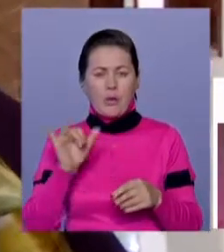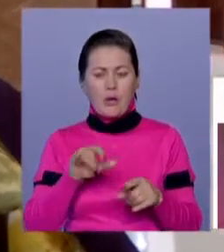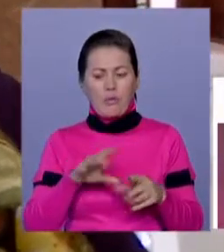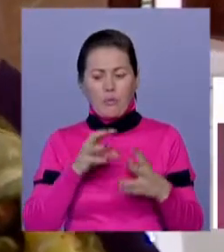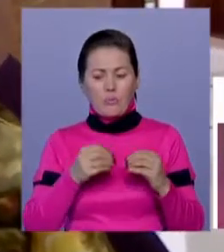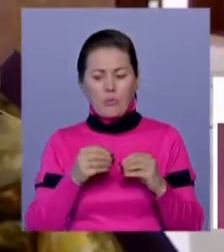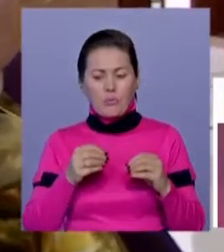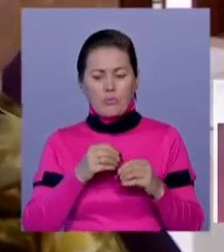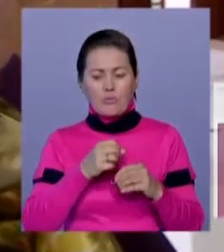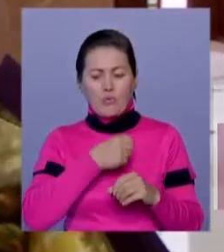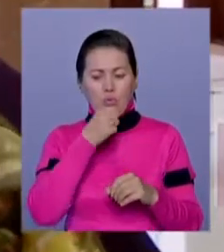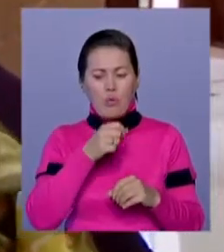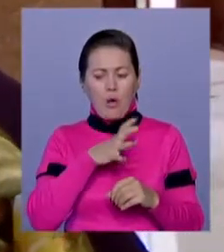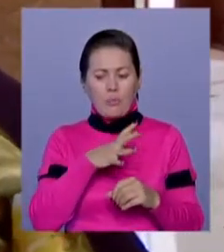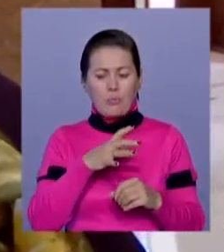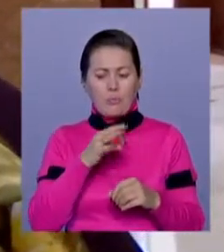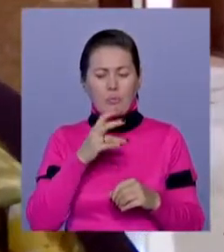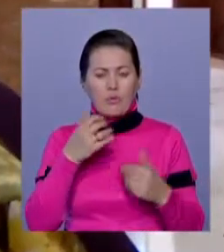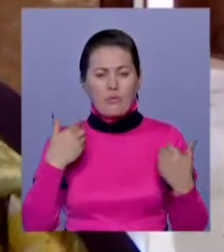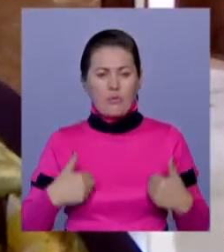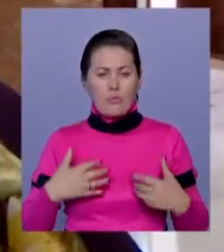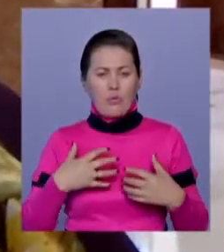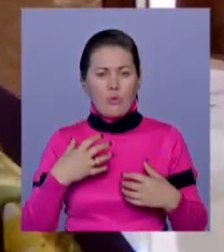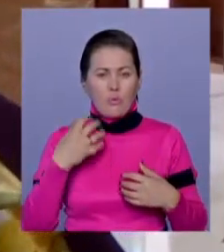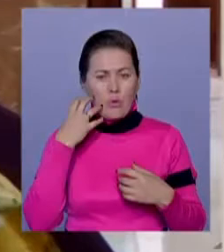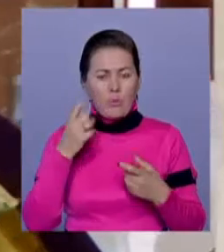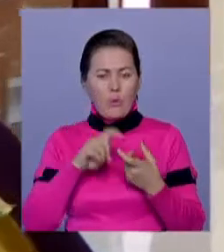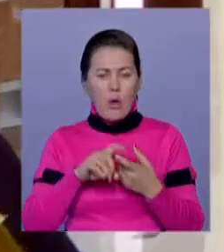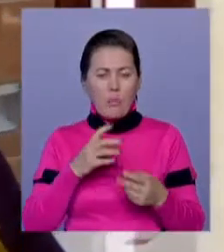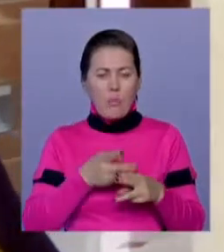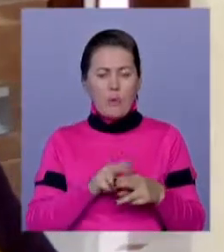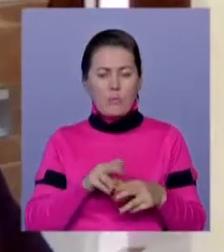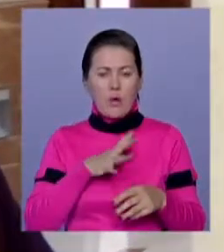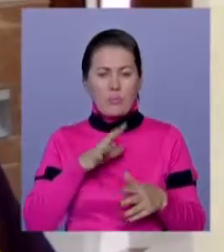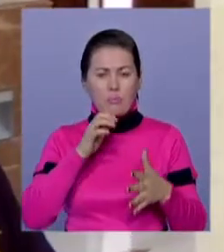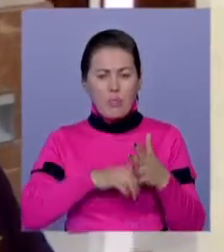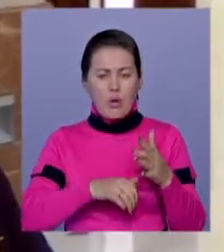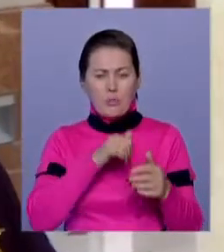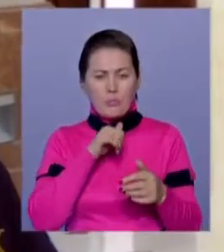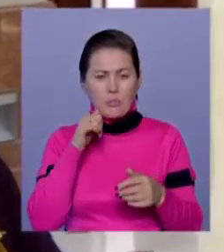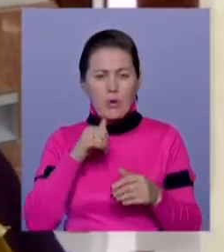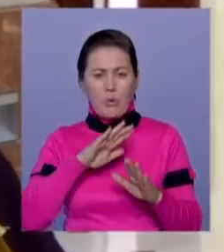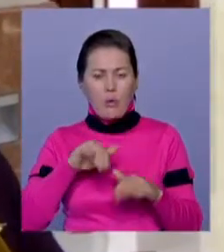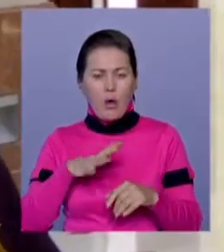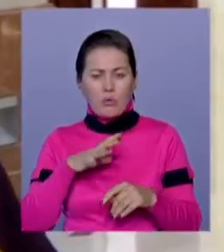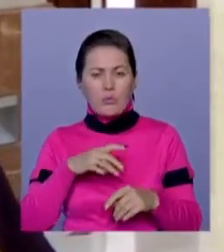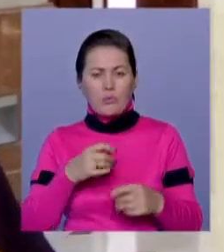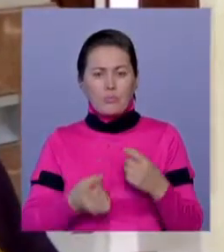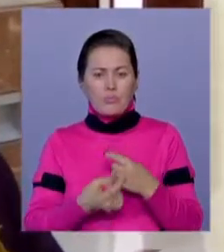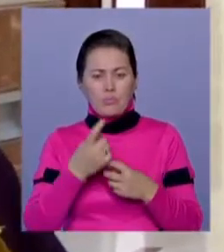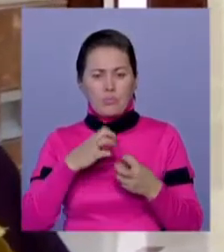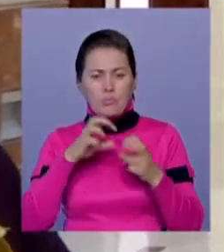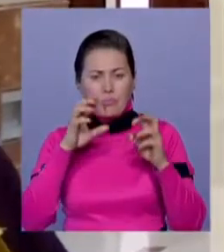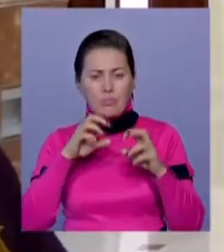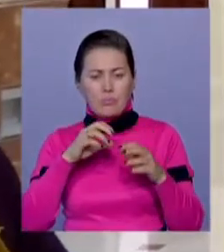келгенде барлығы бойжеткеннің репродуктивті денсаулығына қатысты болып отыр. Егер жасырын түсік жасатып, оның арты дауға ұласып жатса, оны заңды